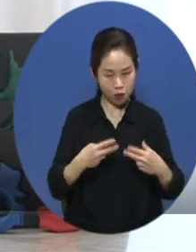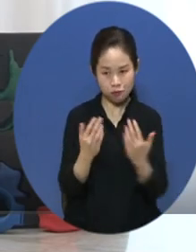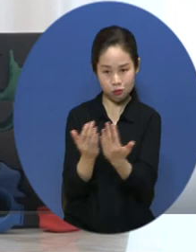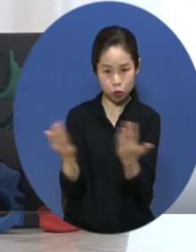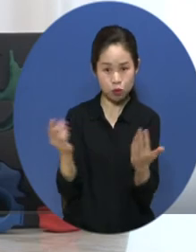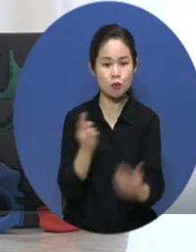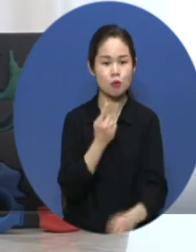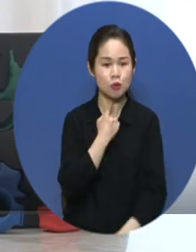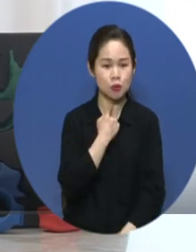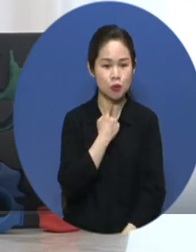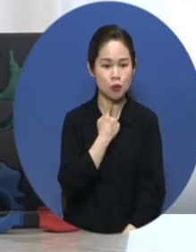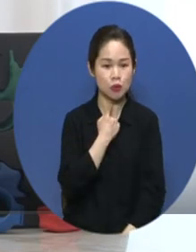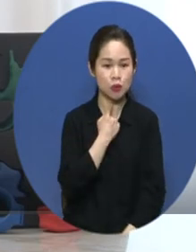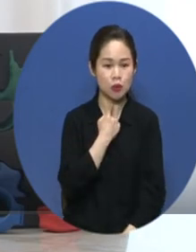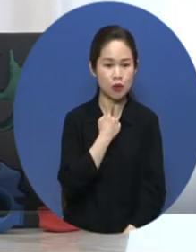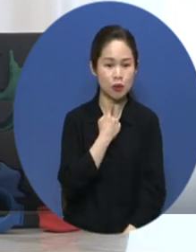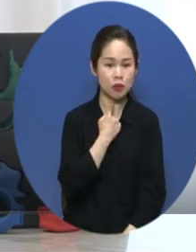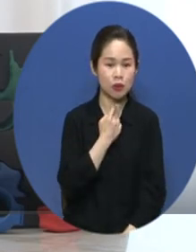그런데